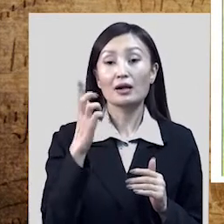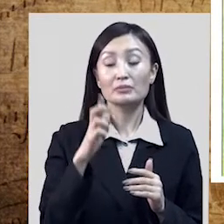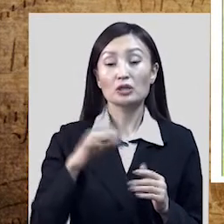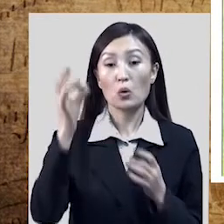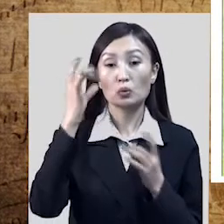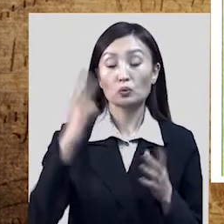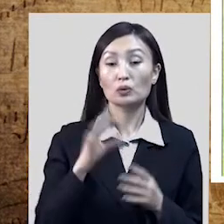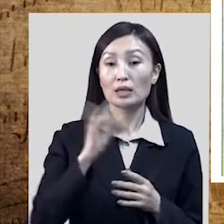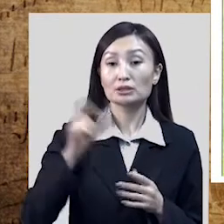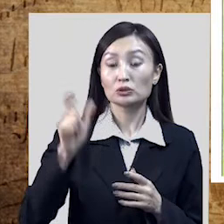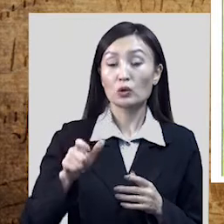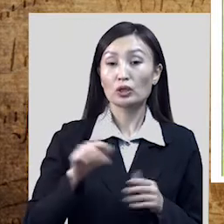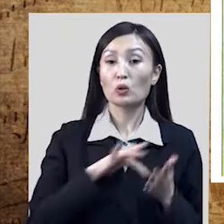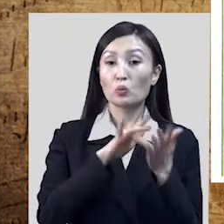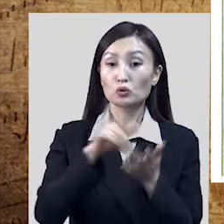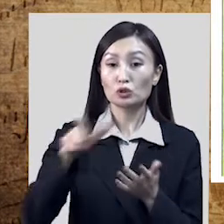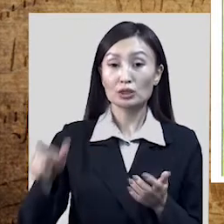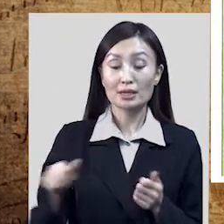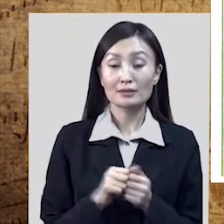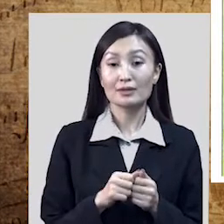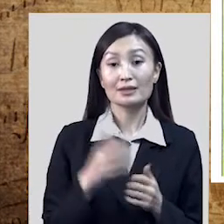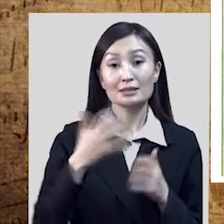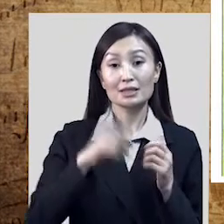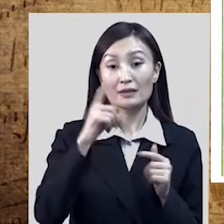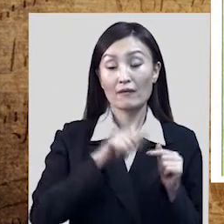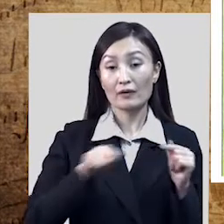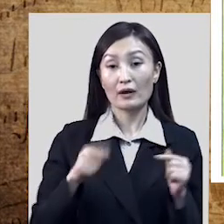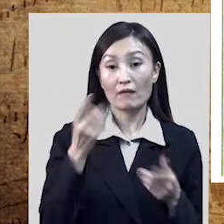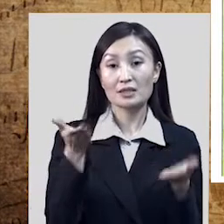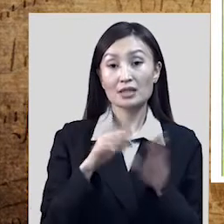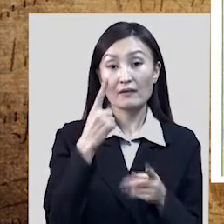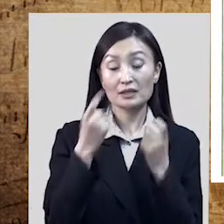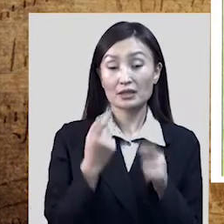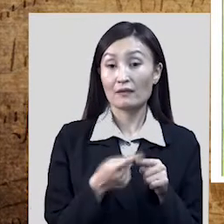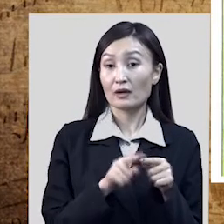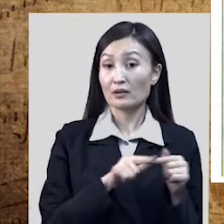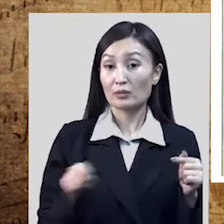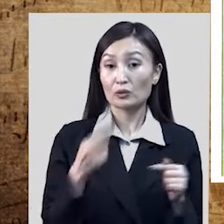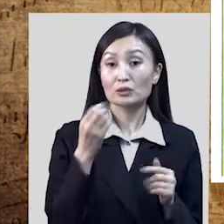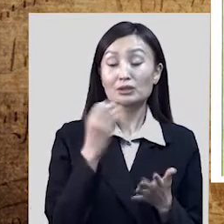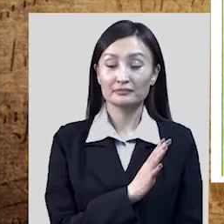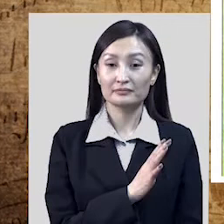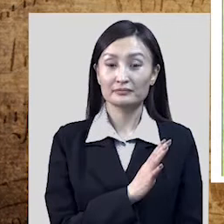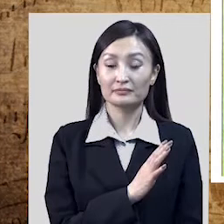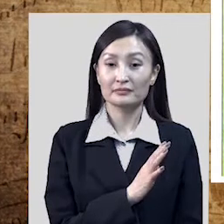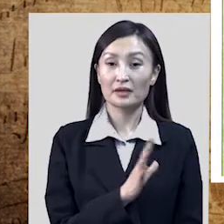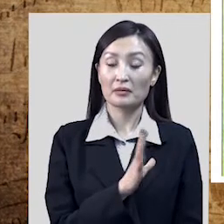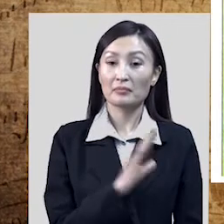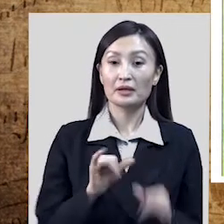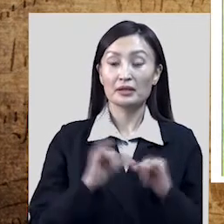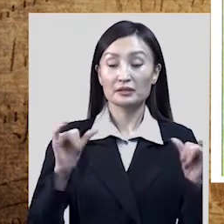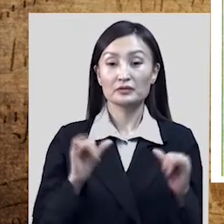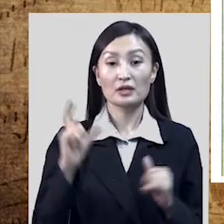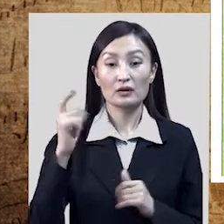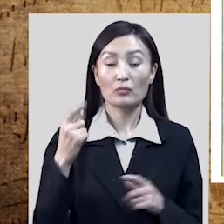историки и путешественник и средних веков оставили сведения о том что в этот период центральной азии были развитая экономика